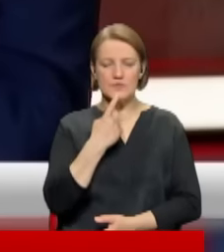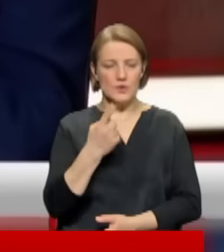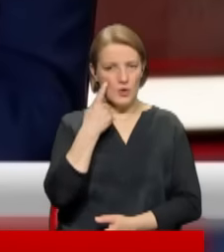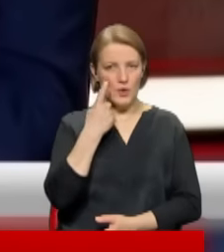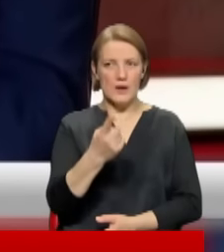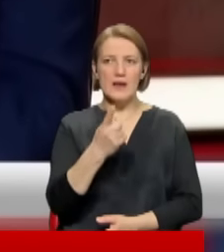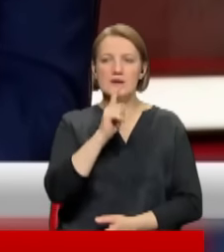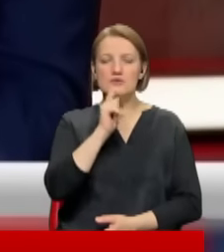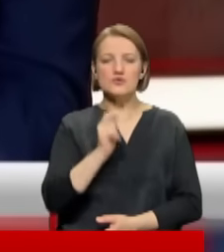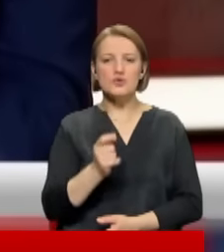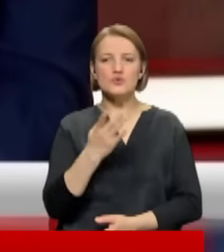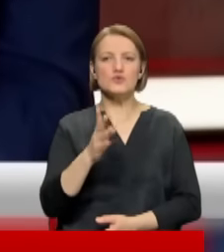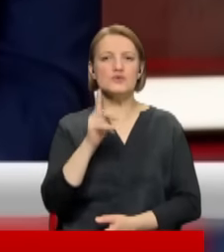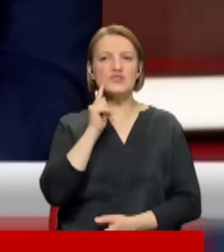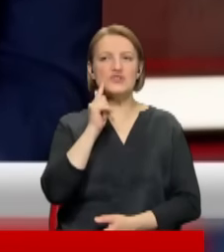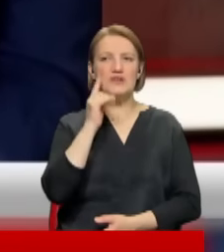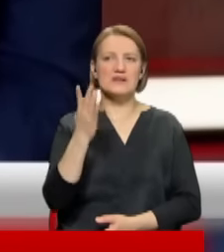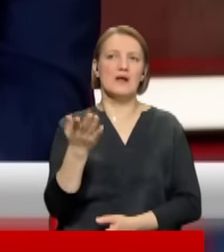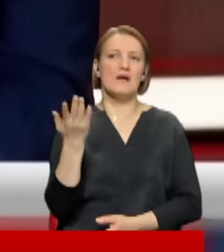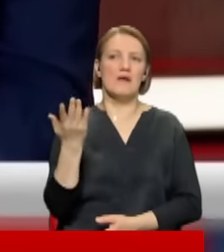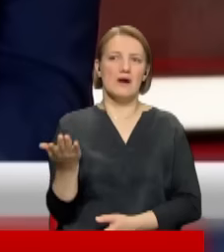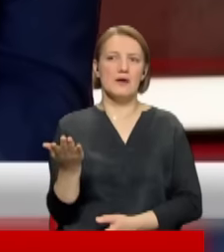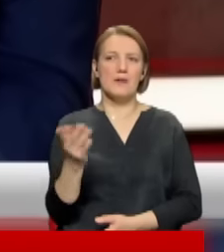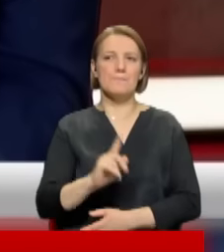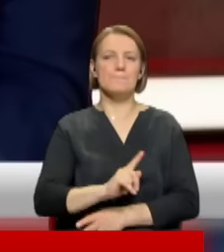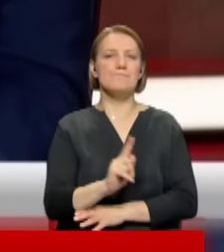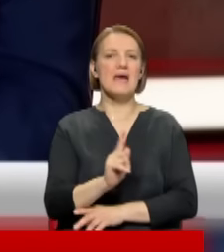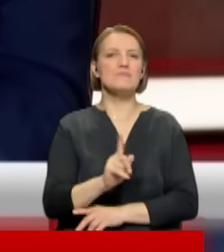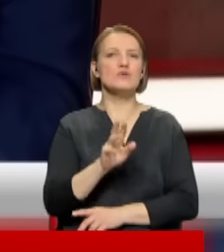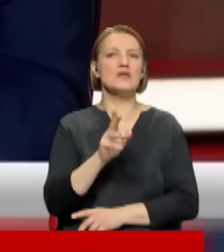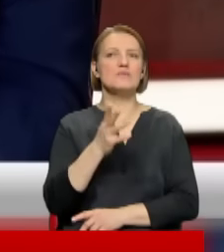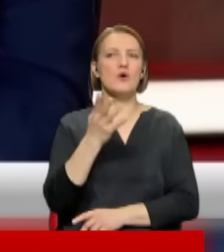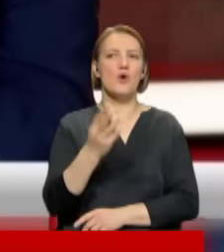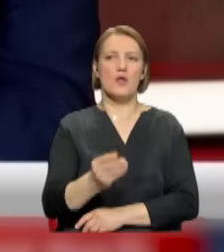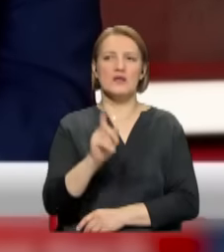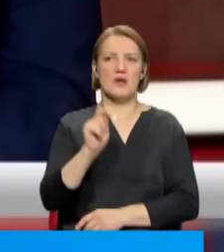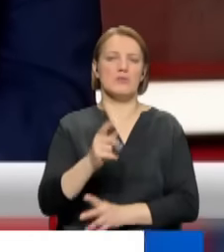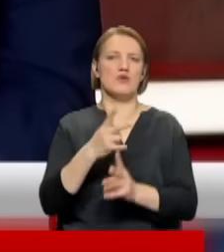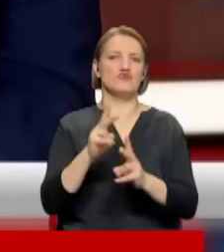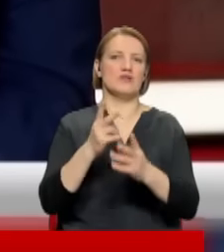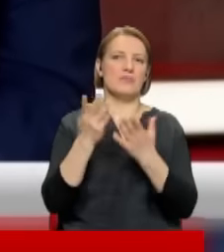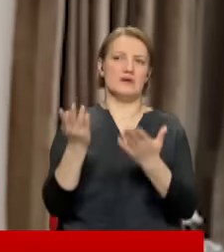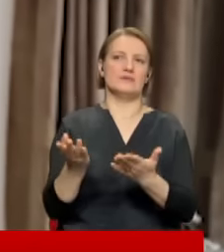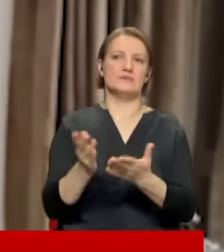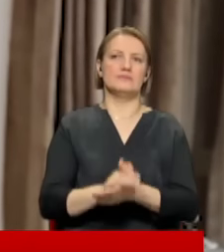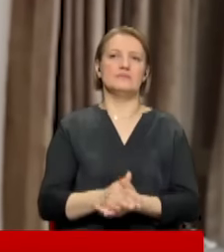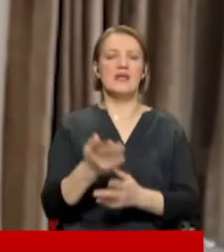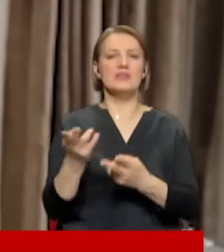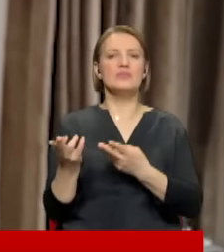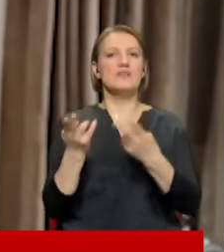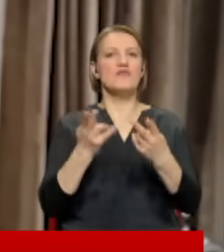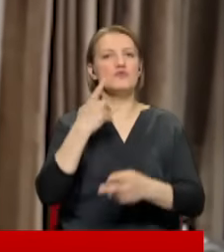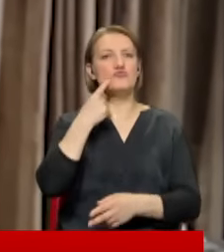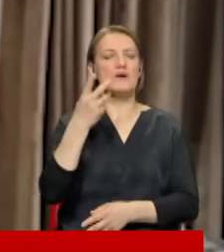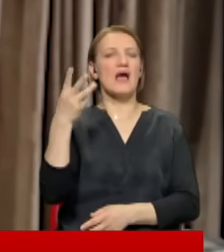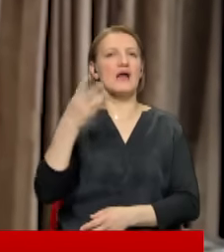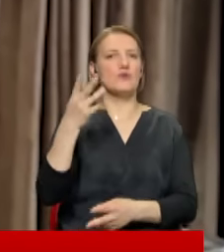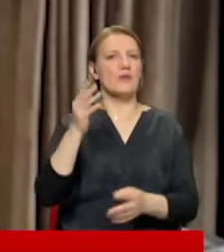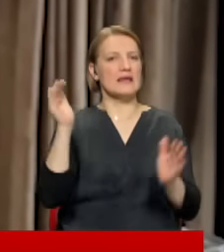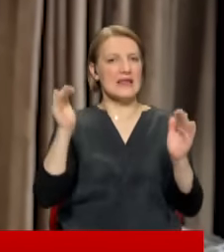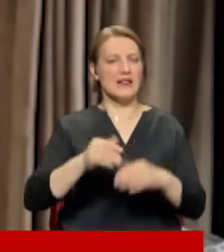söylemeye mezun olmayan kişilerin ancak memur tayin edilerek yapacağı açıklamalardır bunlar. Davetin Cumhurbaşkanı